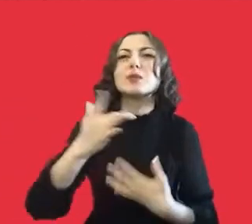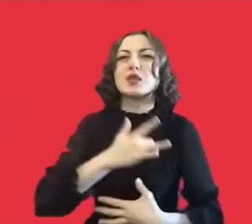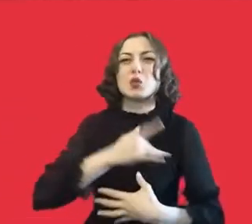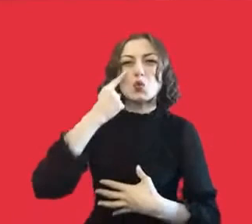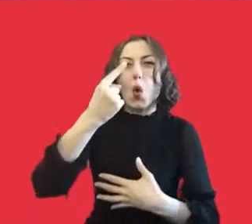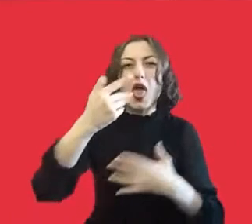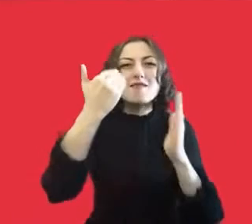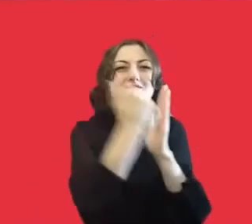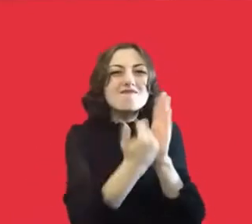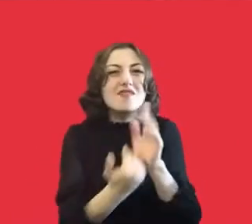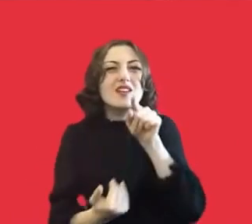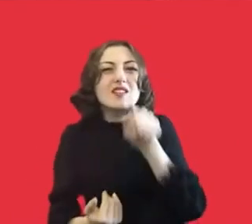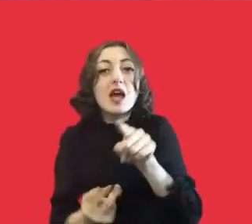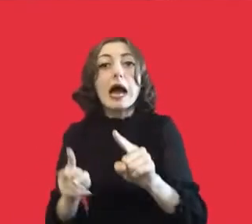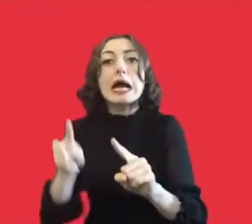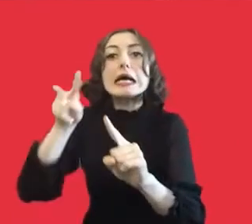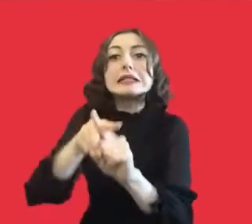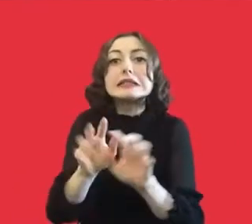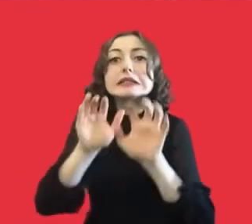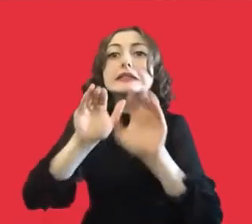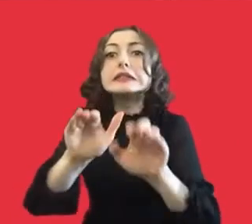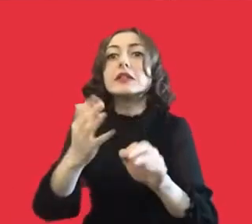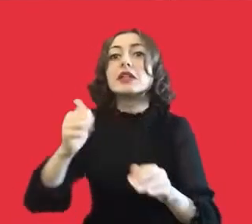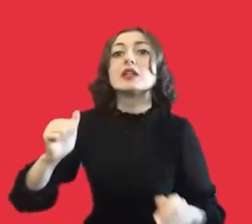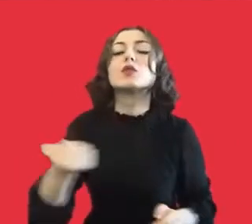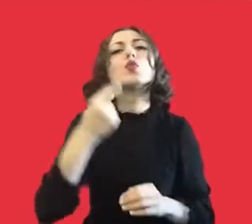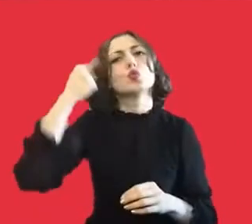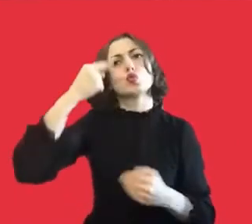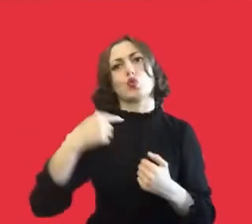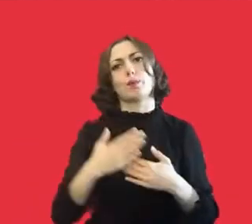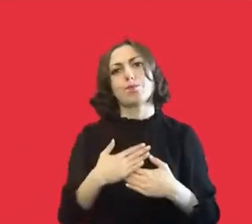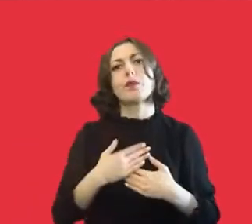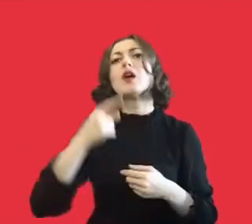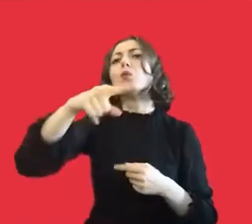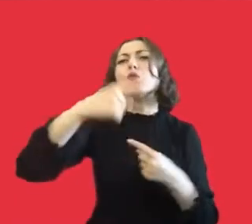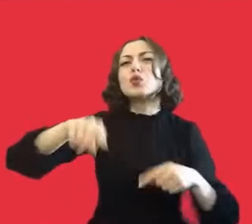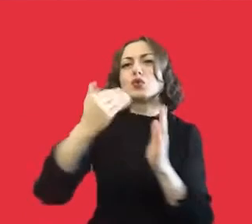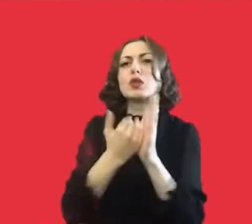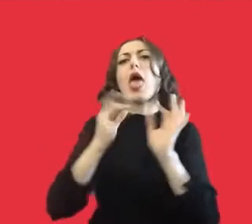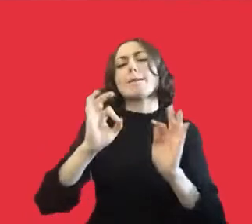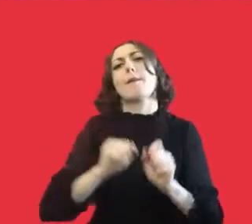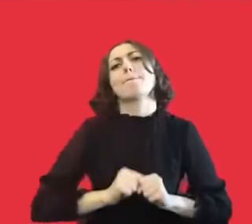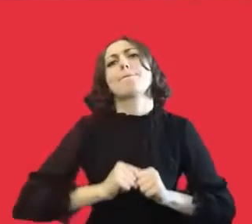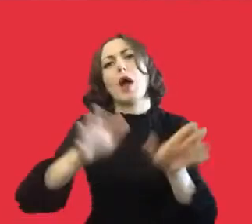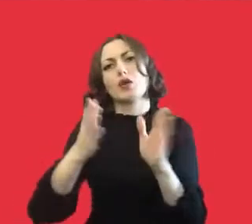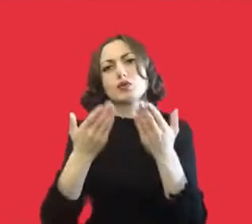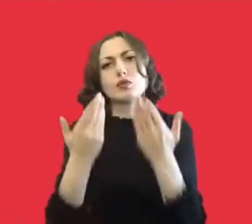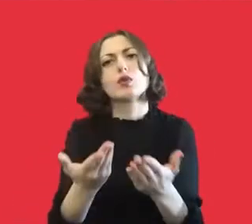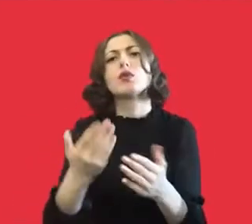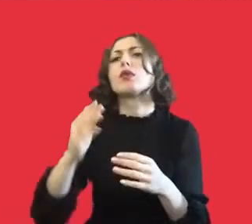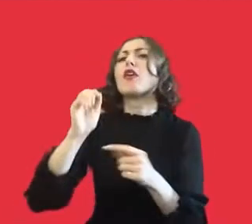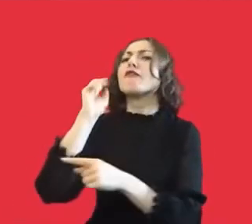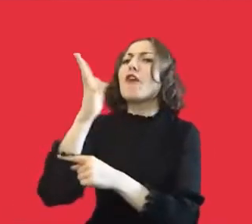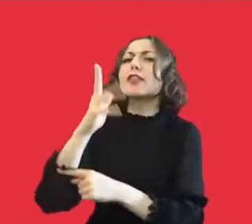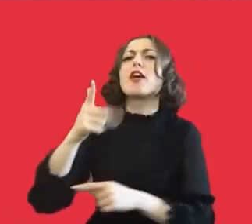bir katkı vereceğini, bir değer yaratacağını düşünüyoruz. Ve bu sistemimizi de paylaşıyoruz da diğer ulusal cemiyetlerle, federasyonumuzla, Kızılaş